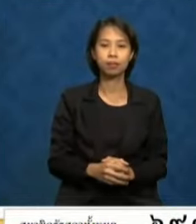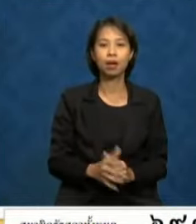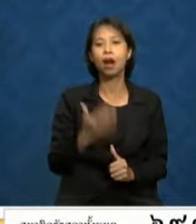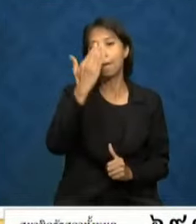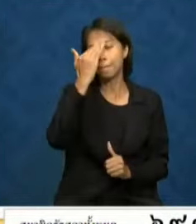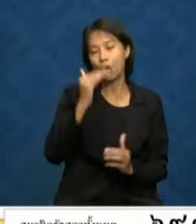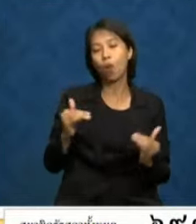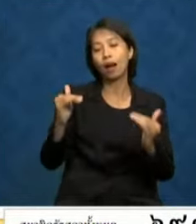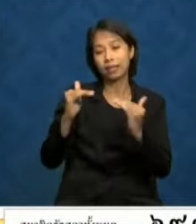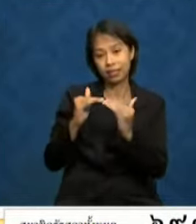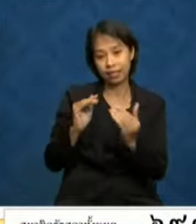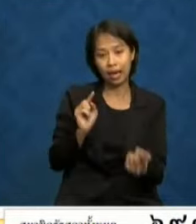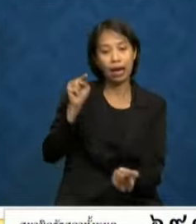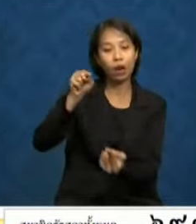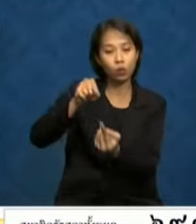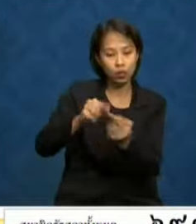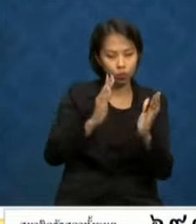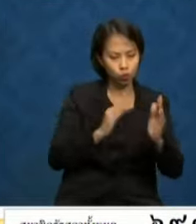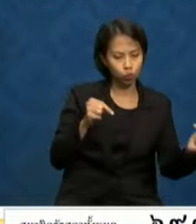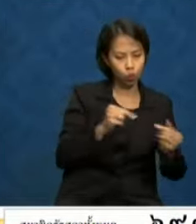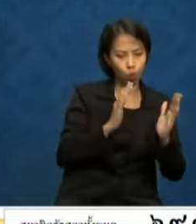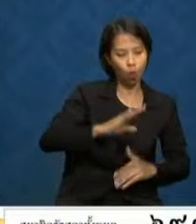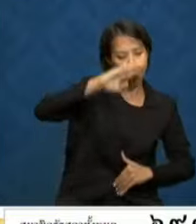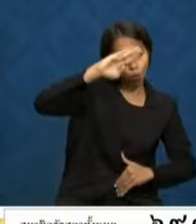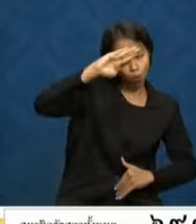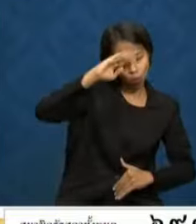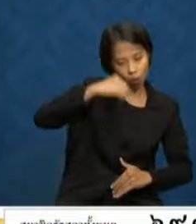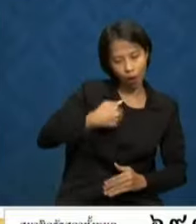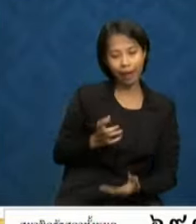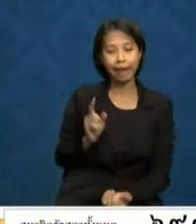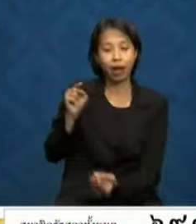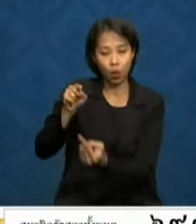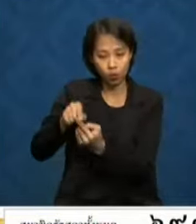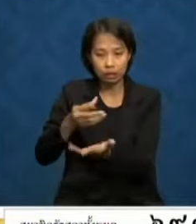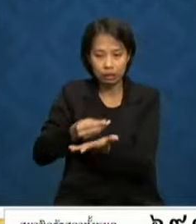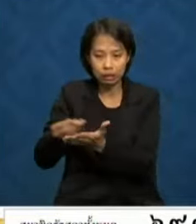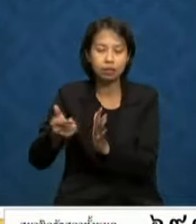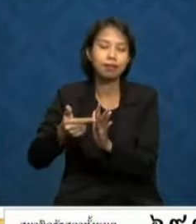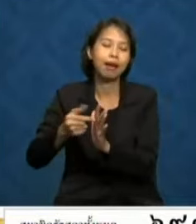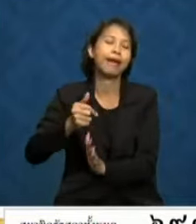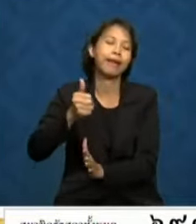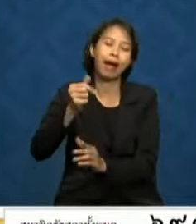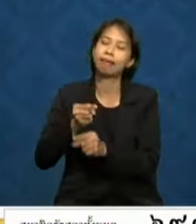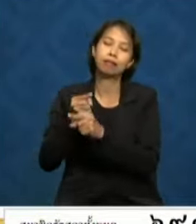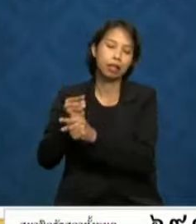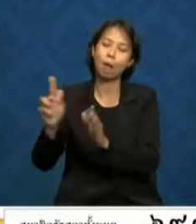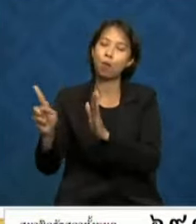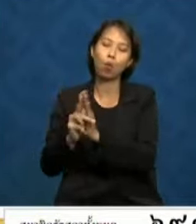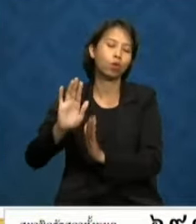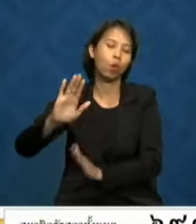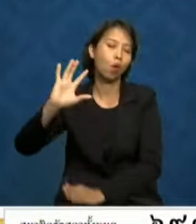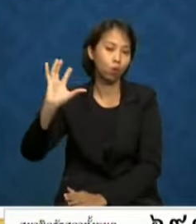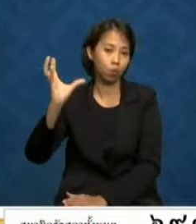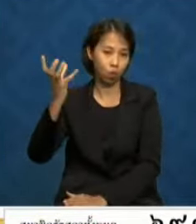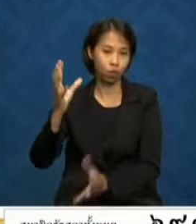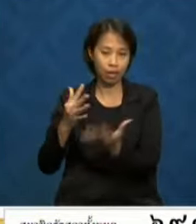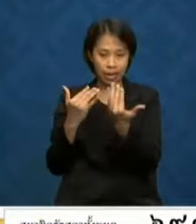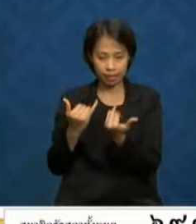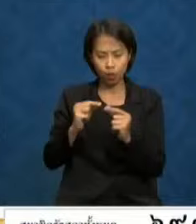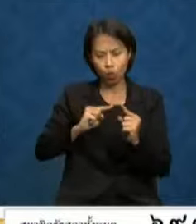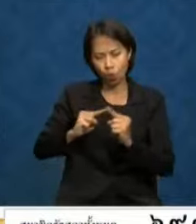ทธิ์ในการเข้าถึงยาของผู้ป่วยนะครับตามกฎเกณฑ์กติกาขององค์การการค้าโลกนะครับสำหรับการเจรจ